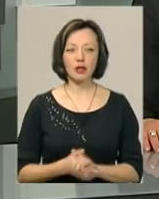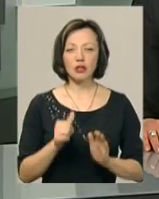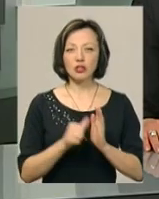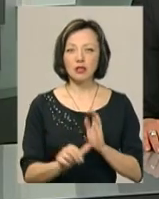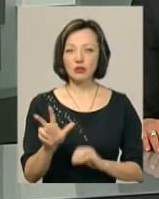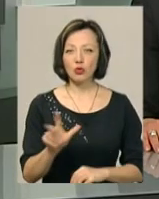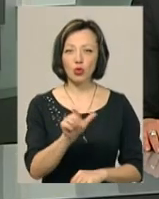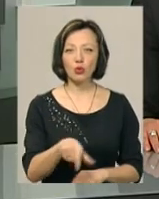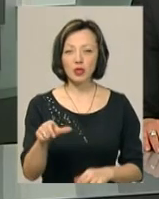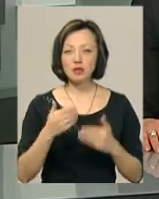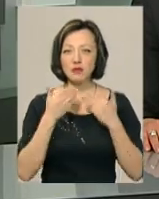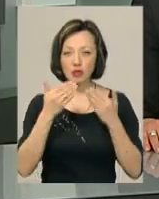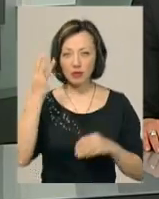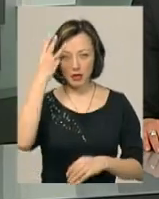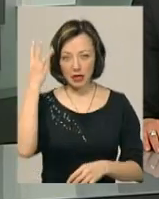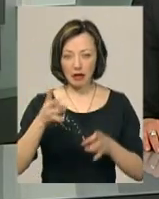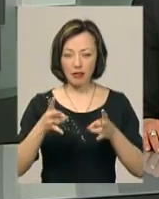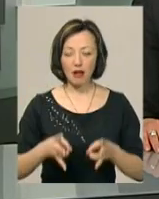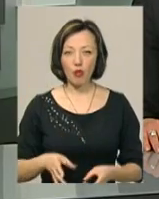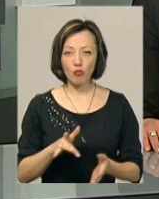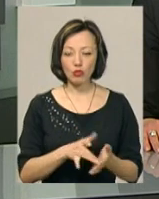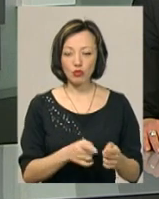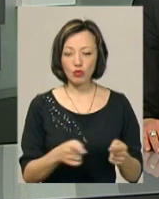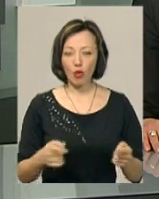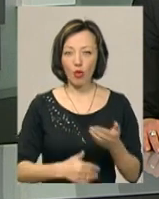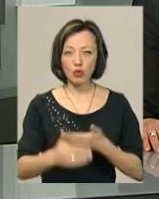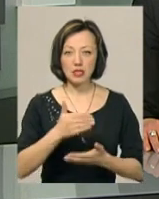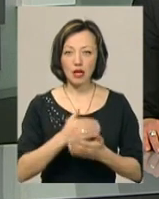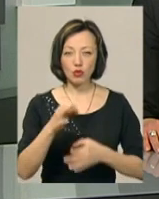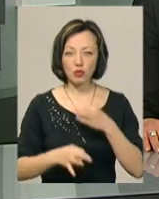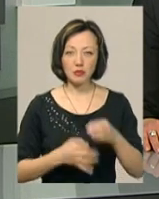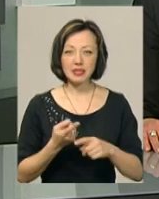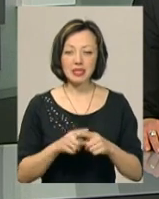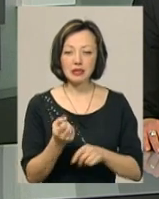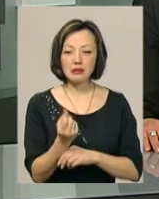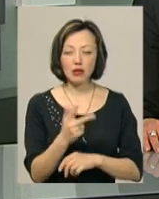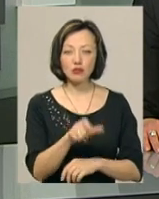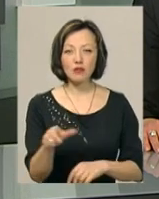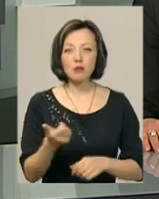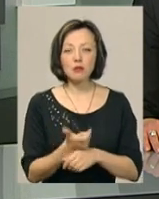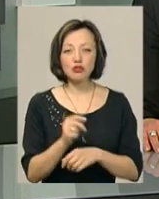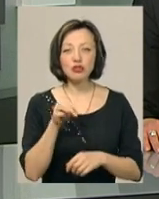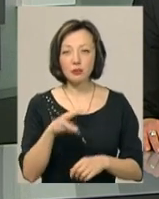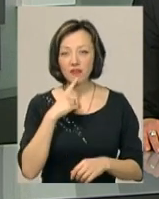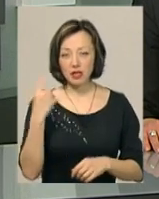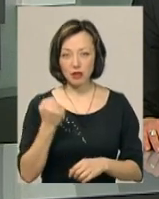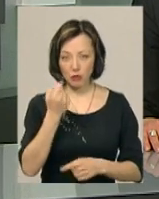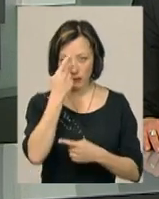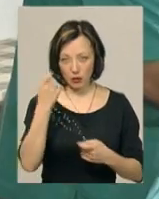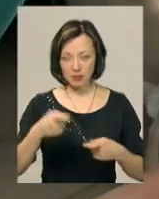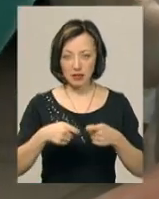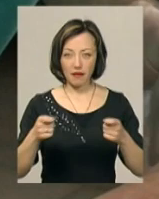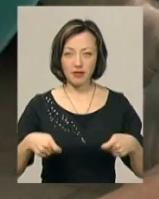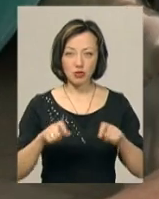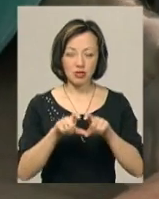63 людей звернулися до Хмельницького травмпункту впродовж останньої доби. Це на 13 осіб більше, ніж у неділю, повідомив завідувач медзакладу